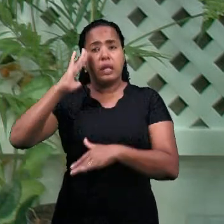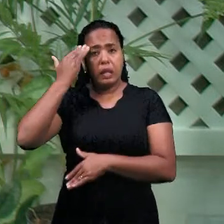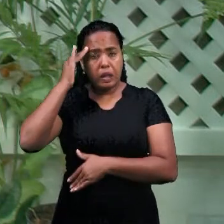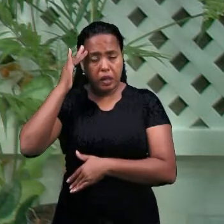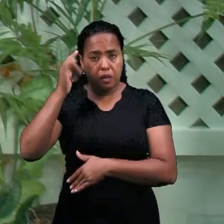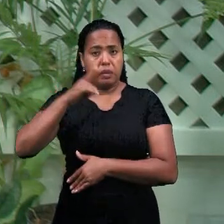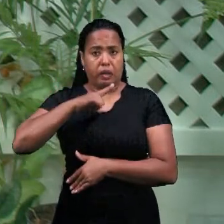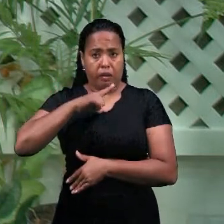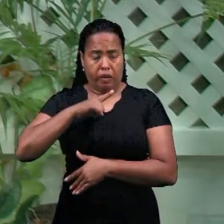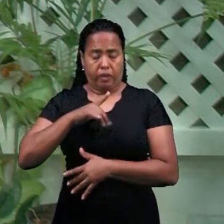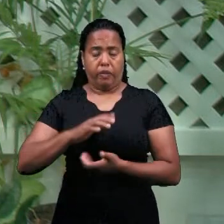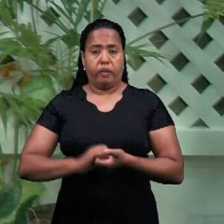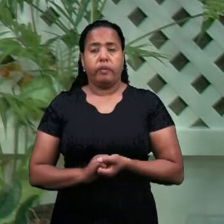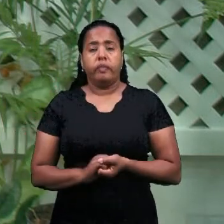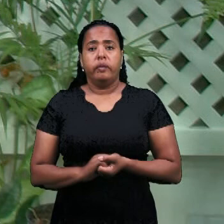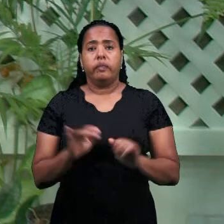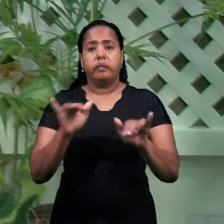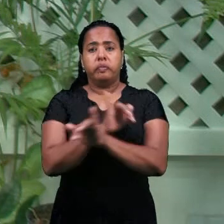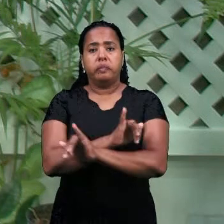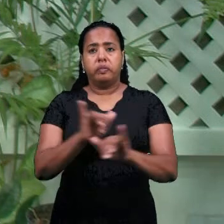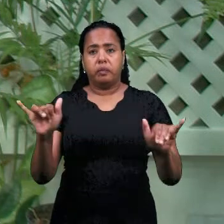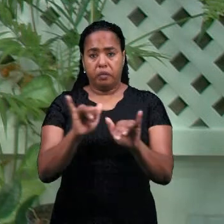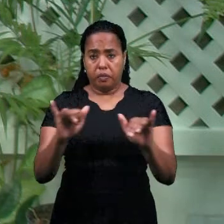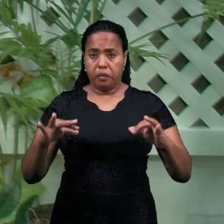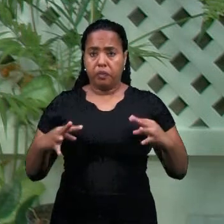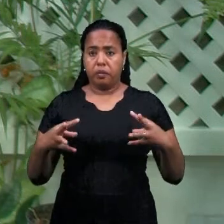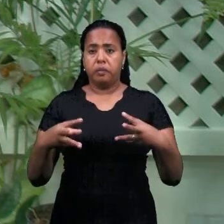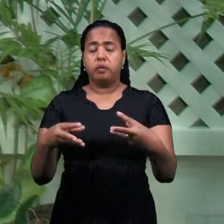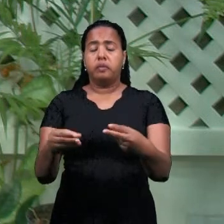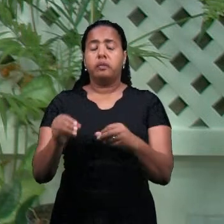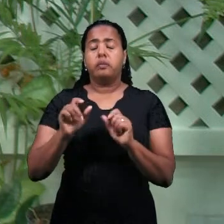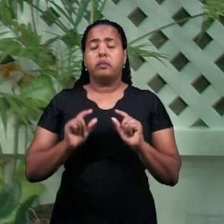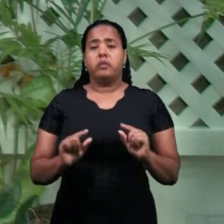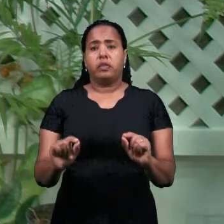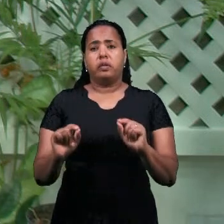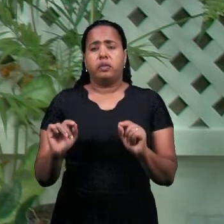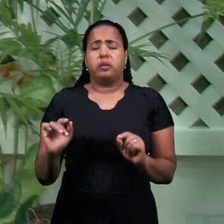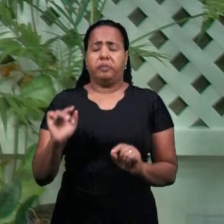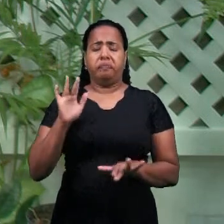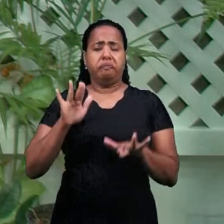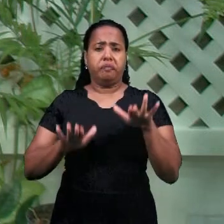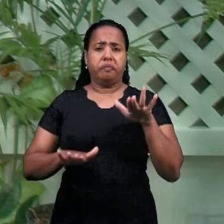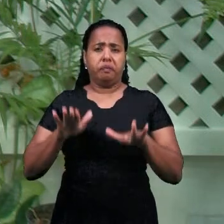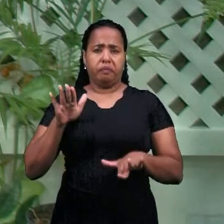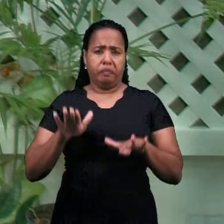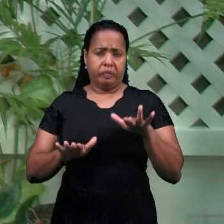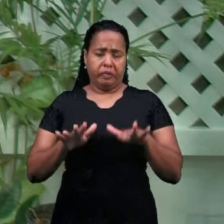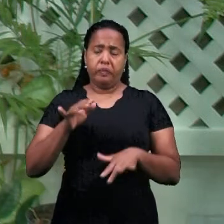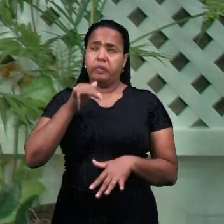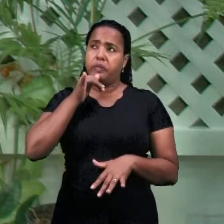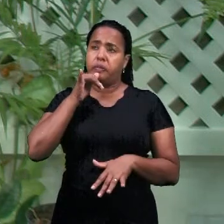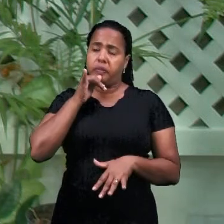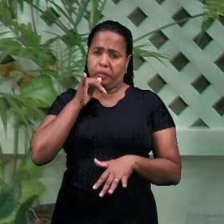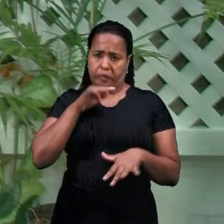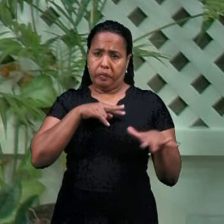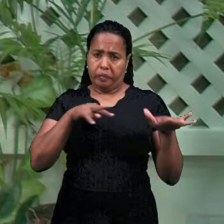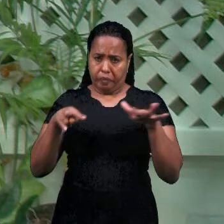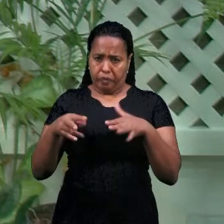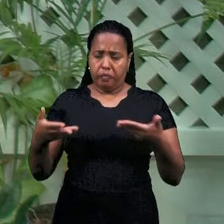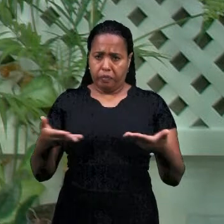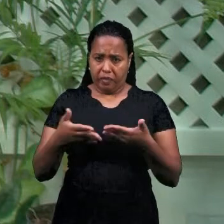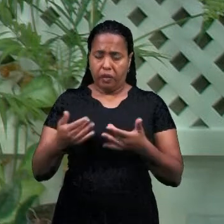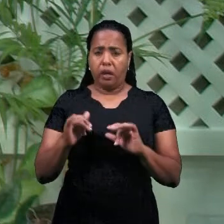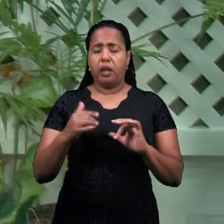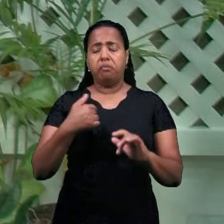chose ici pour tous mes frères et sœurs, c'est le suivant. Des fois, cette semaine, par exemple, j'ai